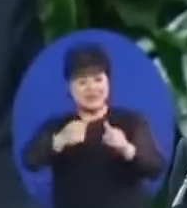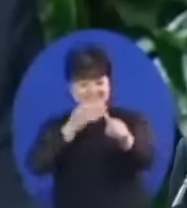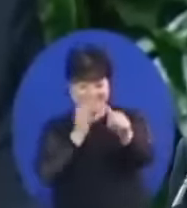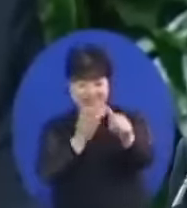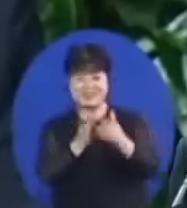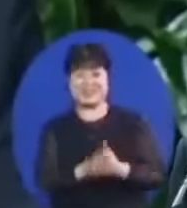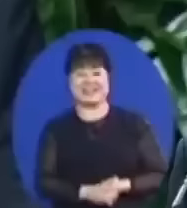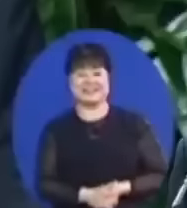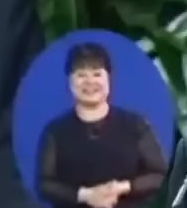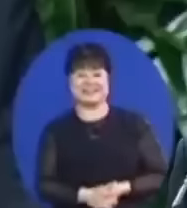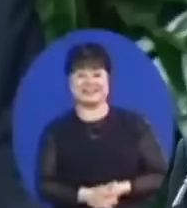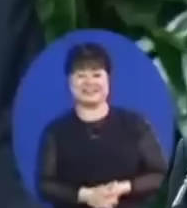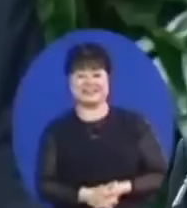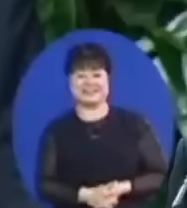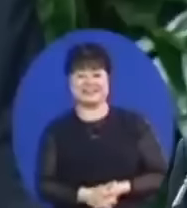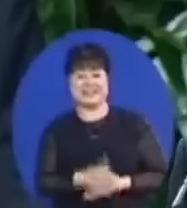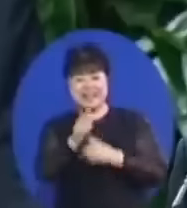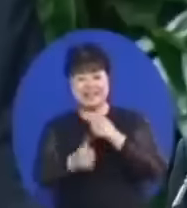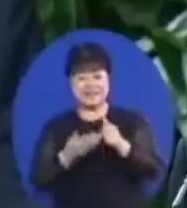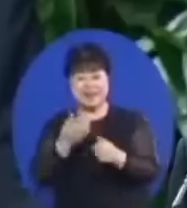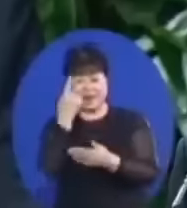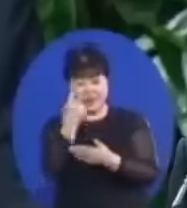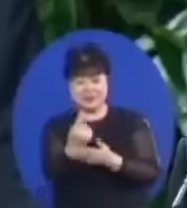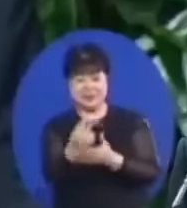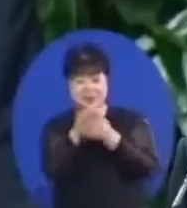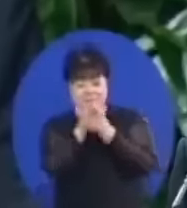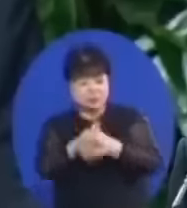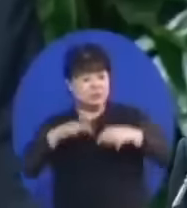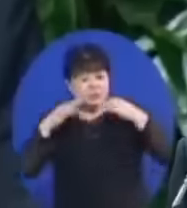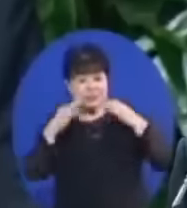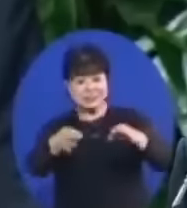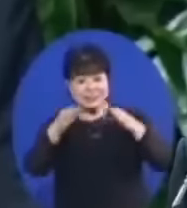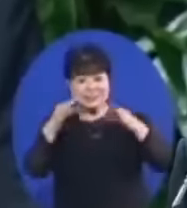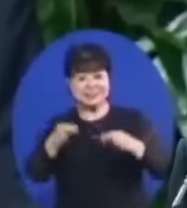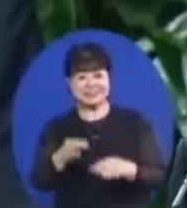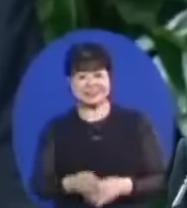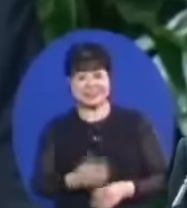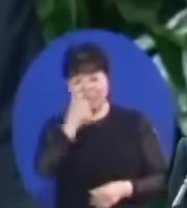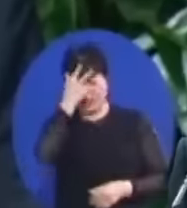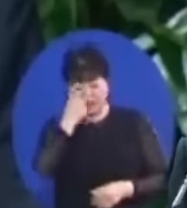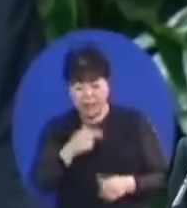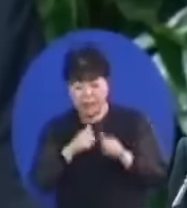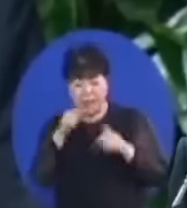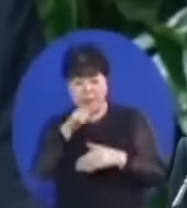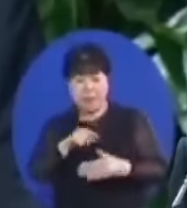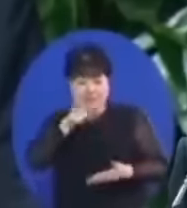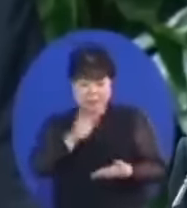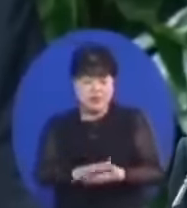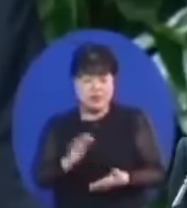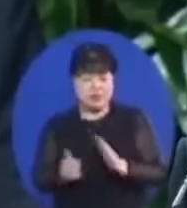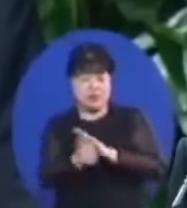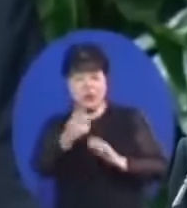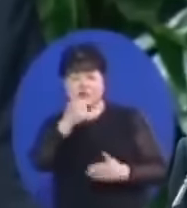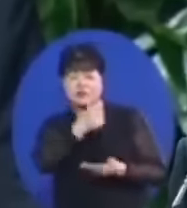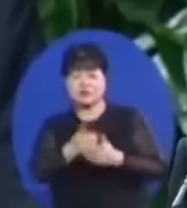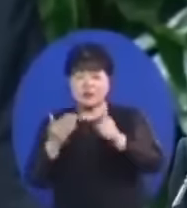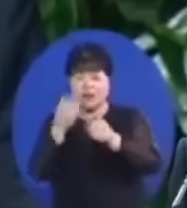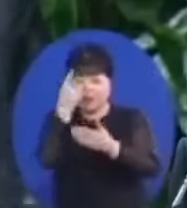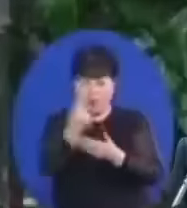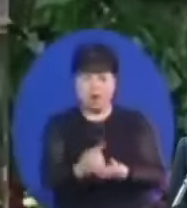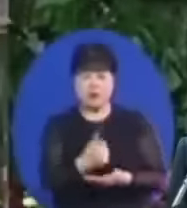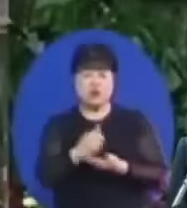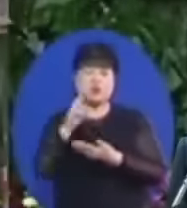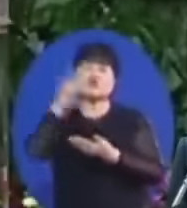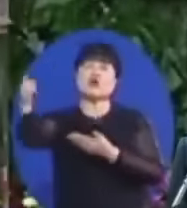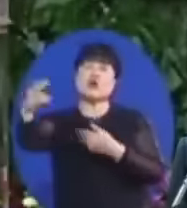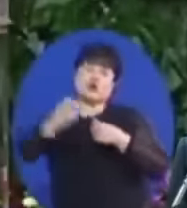되는 것입니다. 우리가 하나님께 나아가 부르짖는 것은 소경 바디메오가 마음에 뜨거운 소원을 가지고 주님께 나와